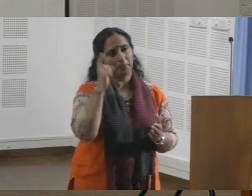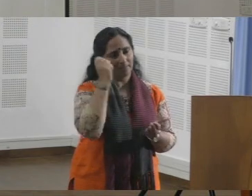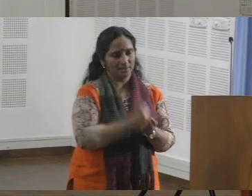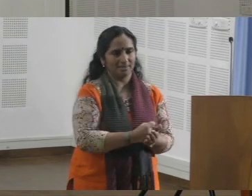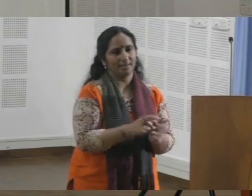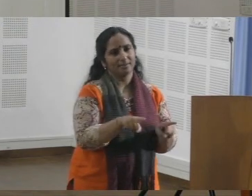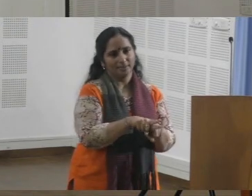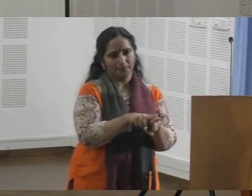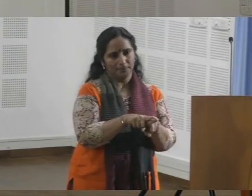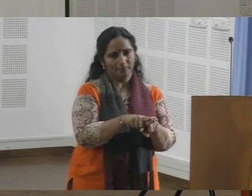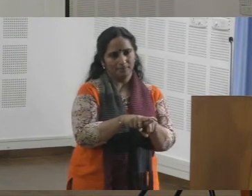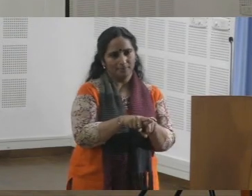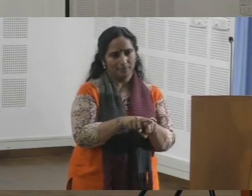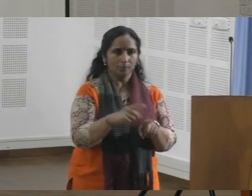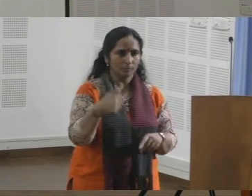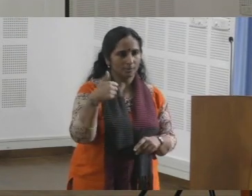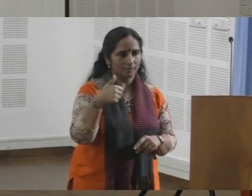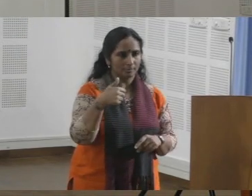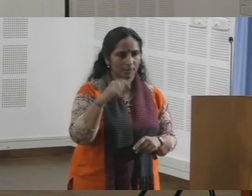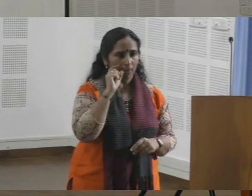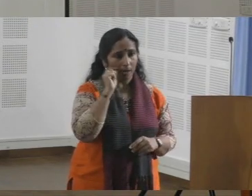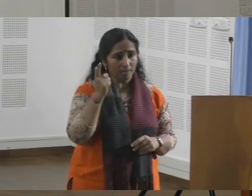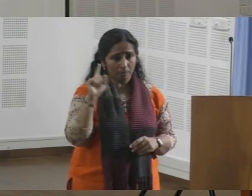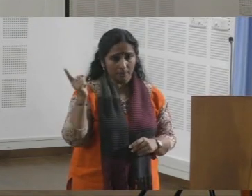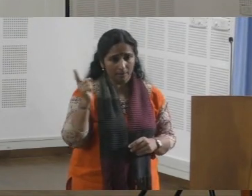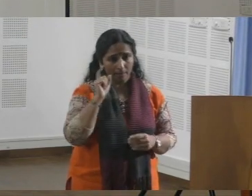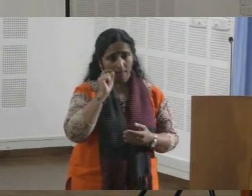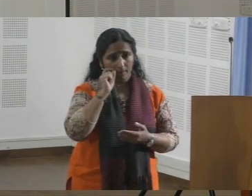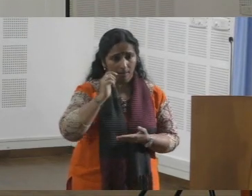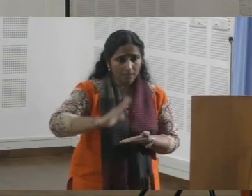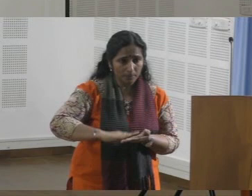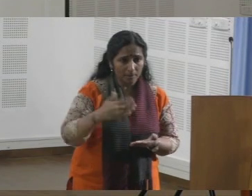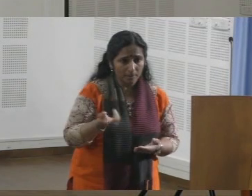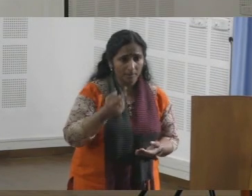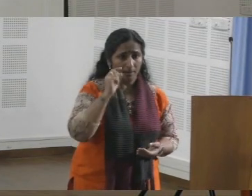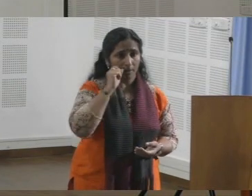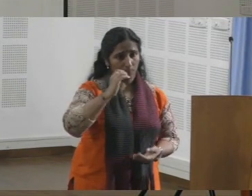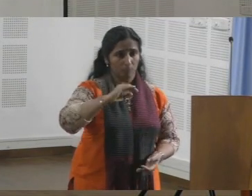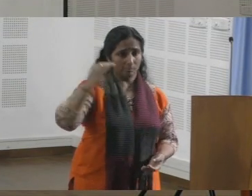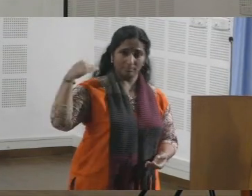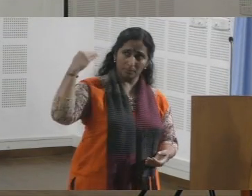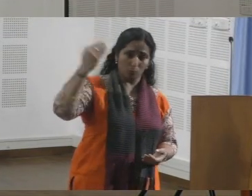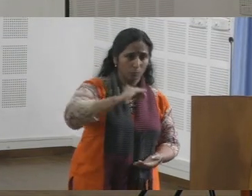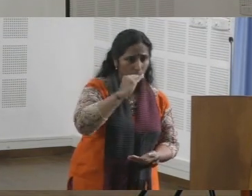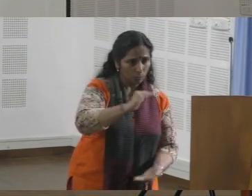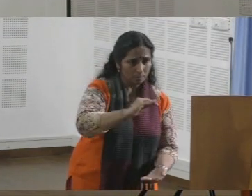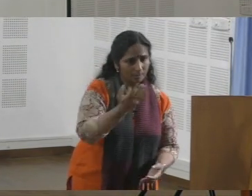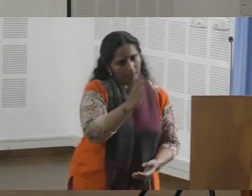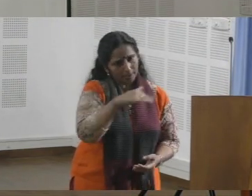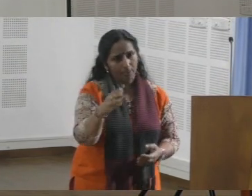വരുത്താൻ പറ്റാം. അപ്പോൾ ഞാനും ഹസ്ബൻഡും മൂത്ത മകനും ഞങ്ങൾ ഒരുമിച്ചാണ് പ്ലാൻ ചെയ്യുക. ഇപ്പം ഞാനിങ്ങോട്ട് വന്നു, അപ്പോൾ